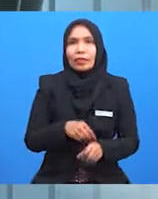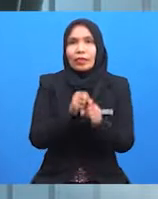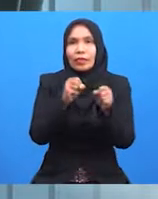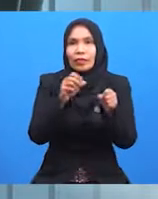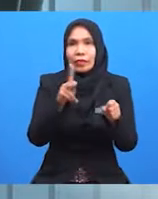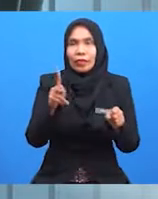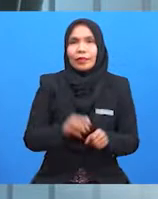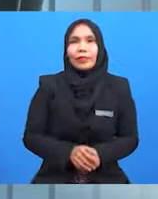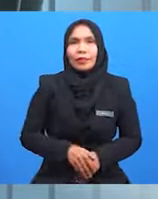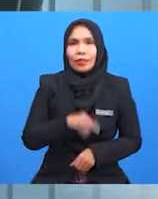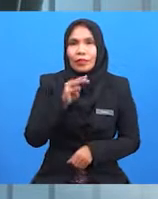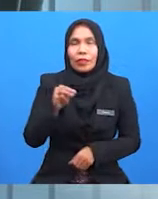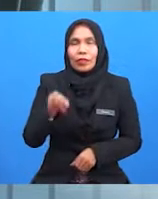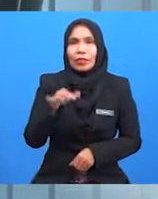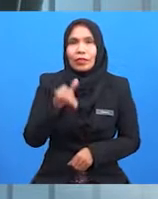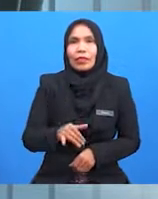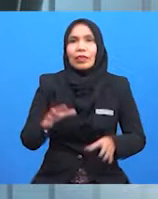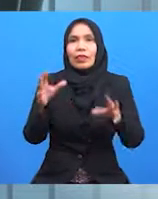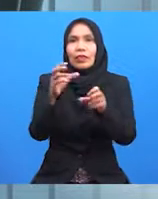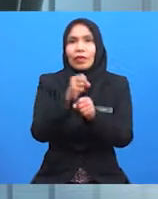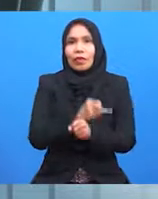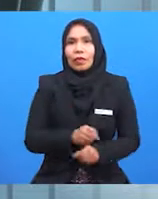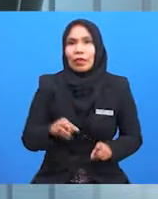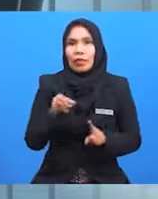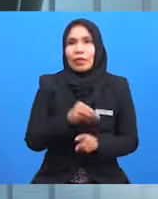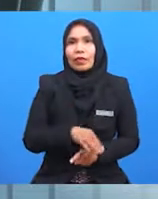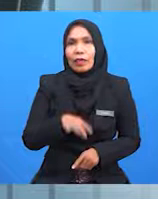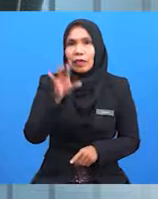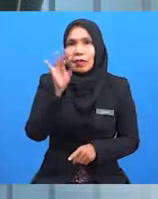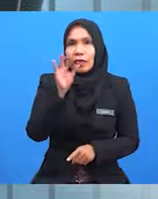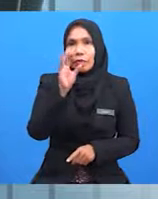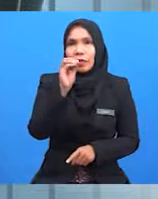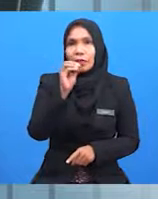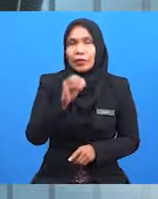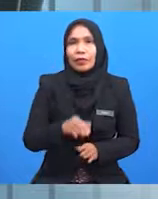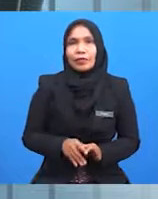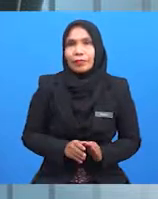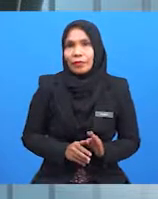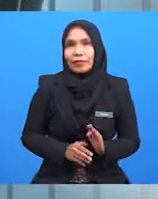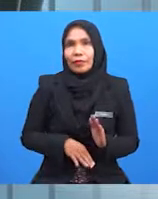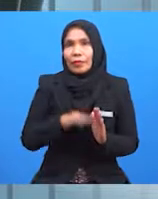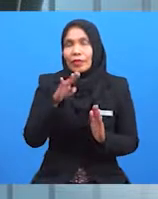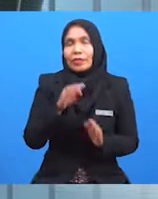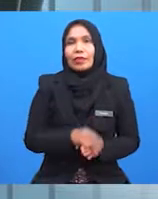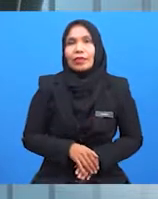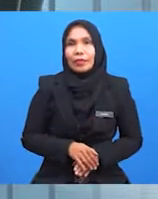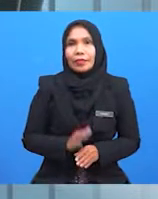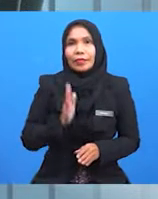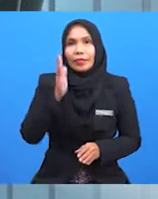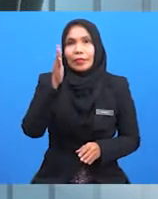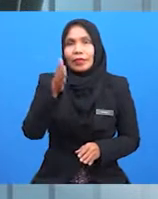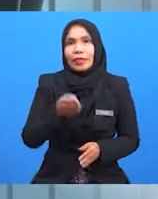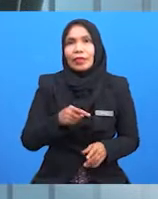Murid-murid yang mencapai markah 80% ke atas akan diberi sijil pencapaian melalui